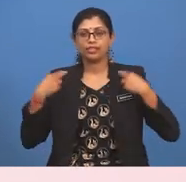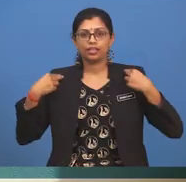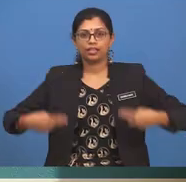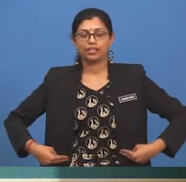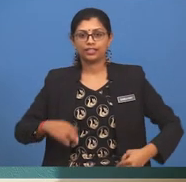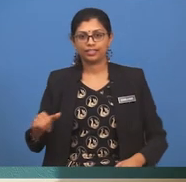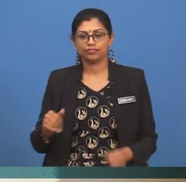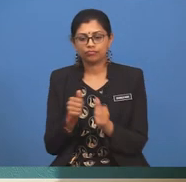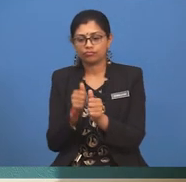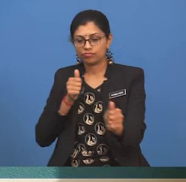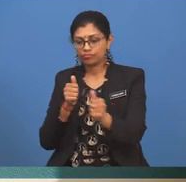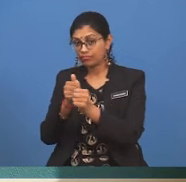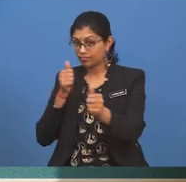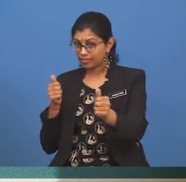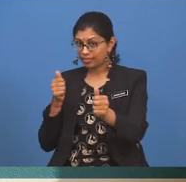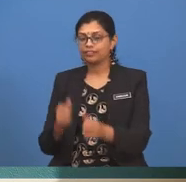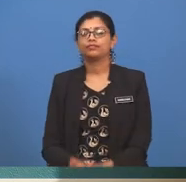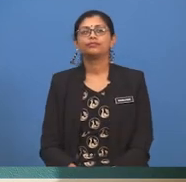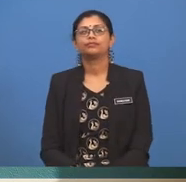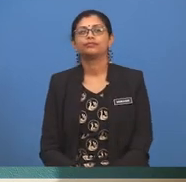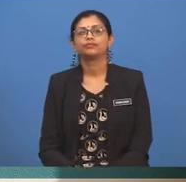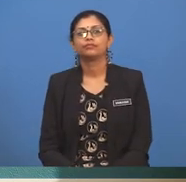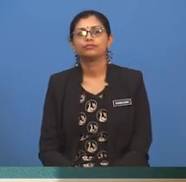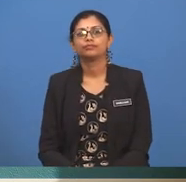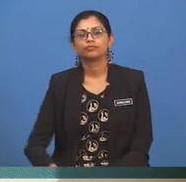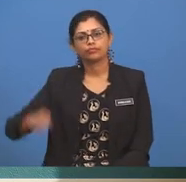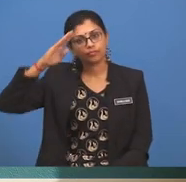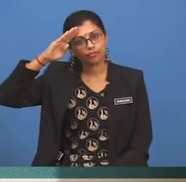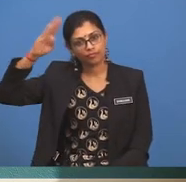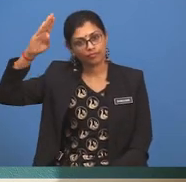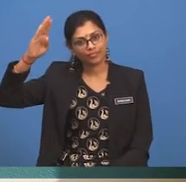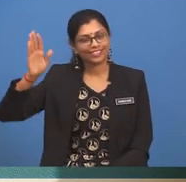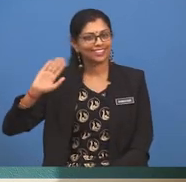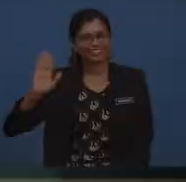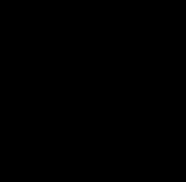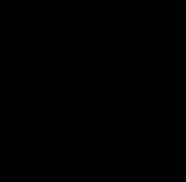fizikal. Assalamualaikum warahmatullahi wabarakatuh dan bye-bye.